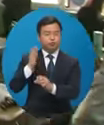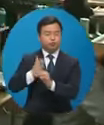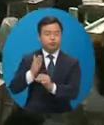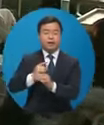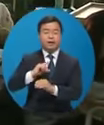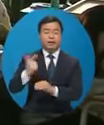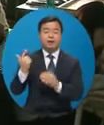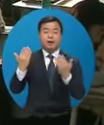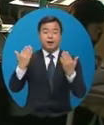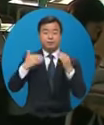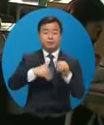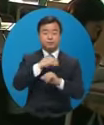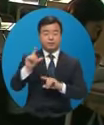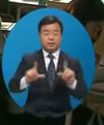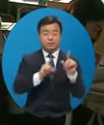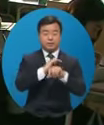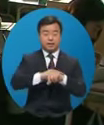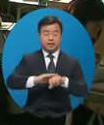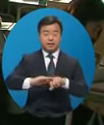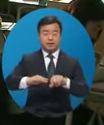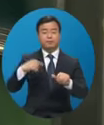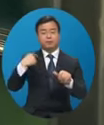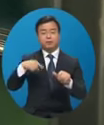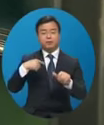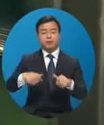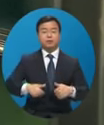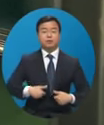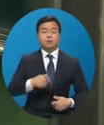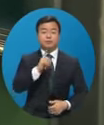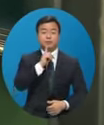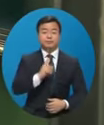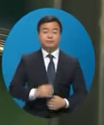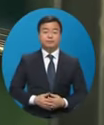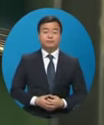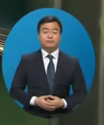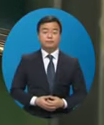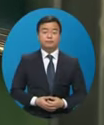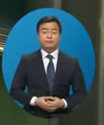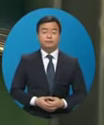제도적인 보완이 필요하다고 강조했습니다. EBS 뉴스 이동현입니다.